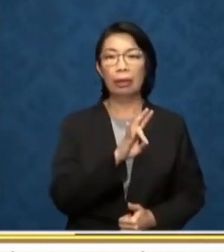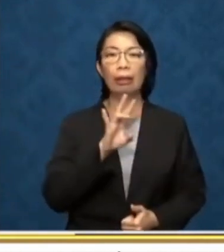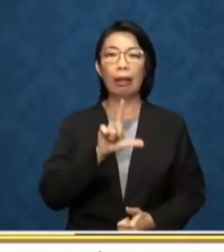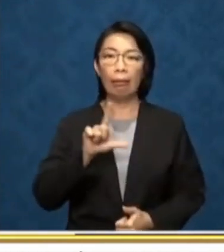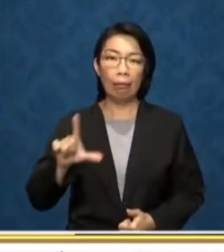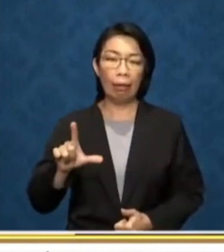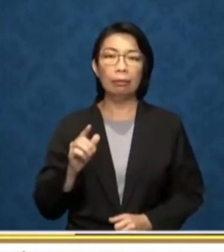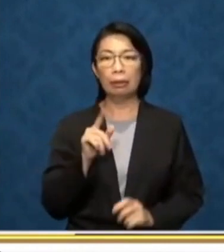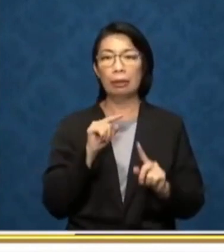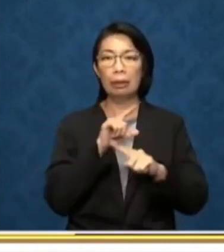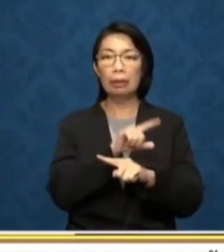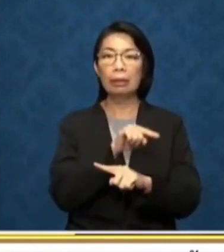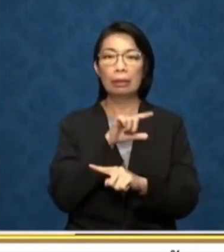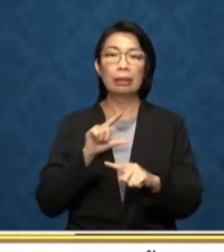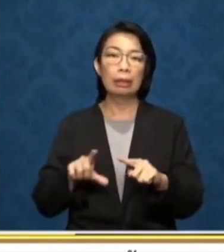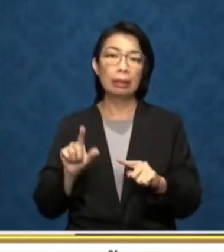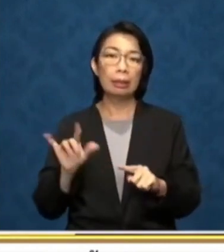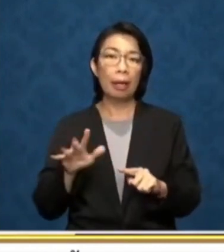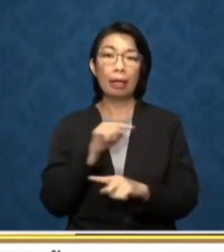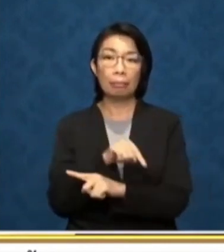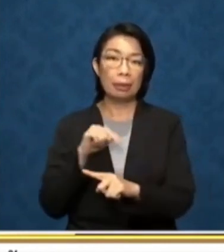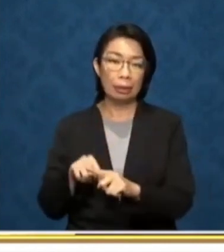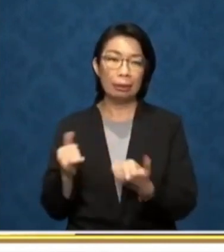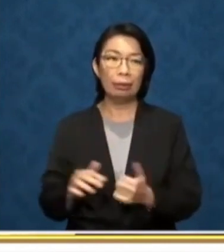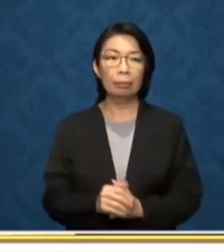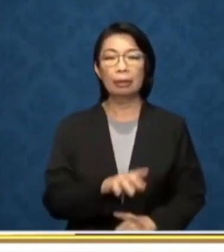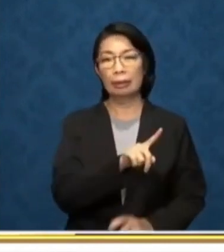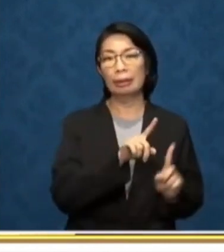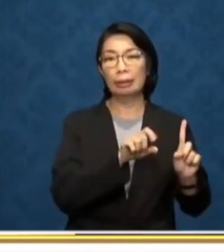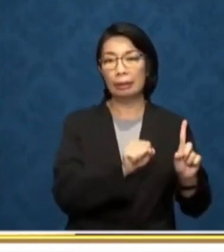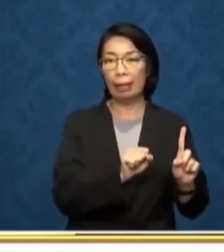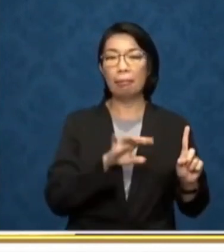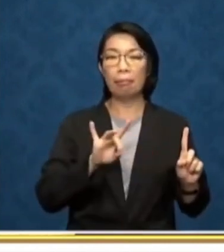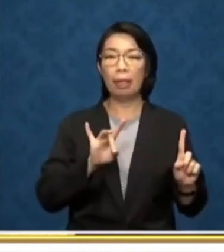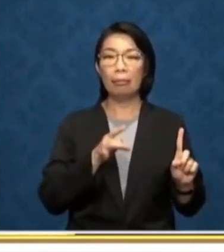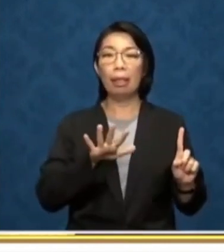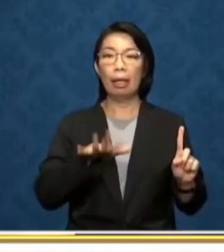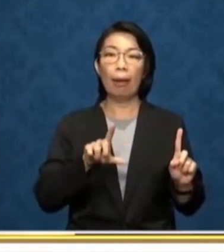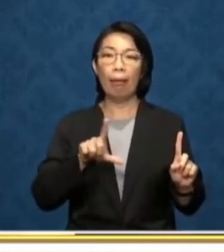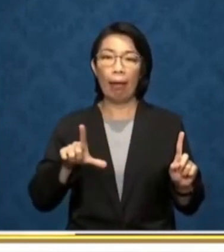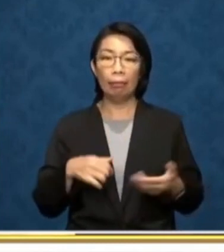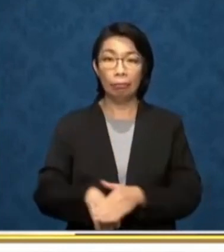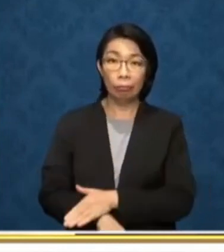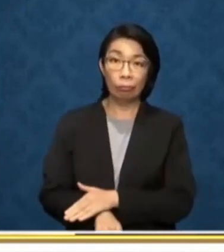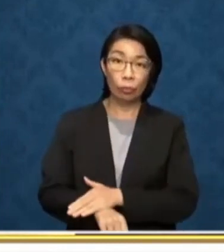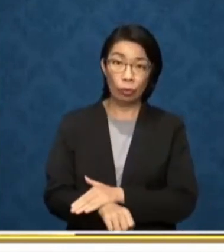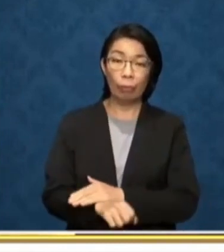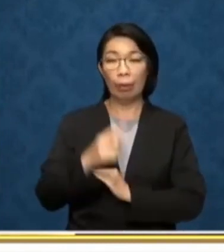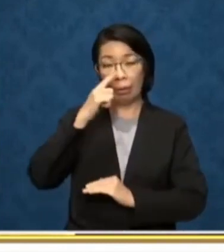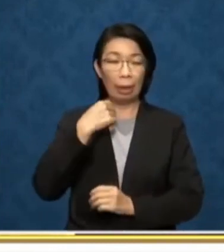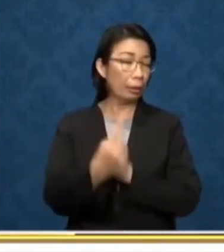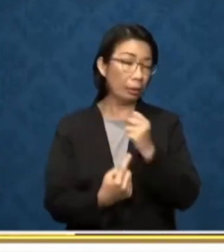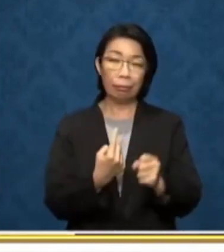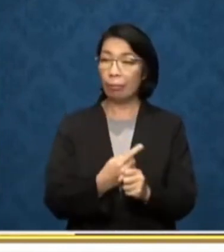25% เนี่ยประมาณ 185,000,000,000นะครับนะฮะแล้วก็หวยใต้ดินเนี่ยคนไทยเนี่ยเล่นกันทั้งปี